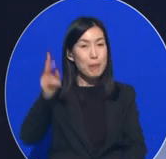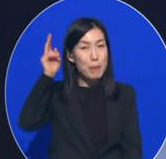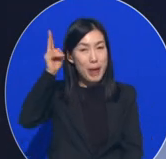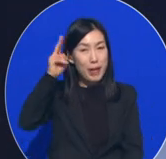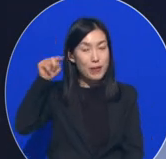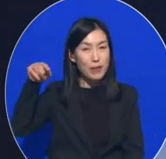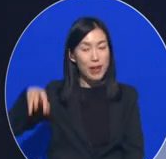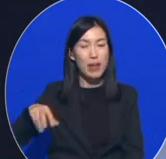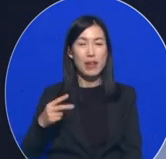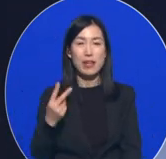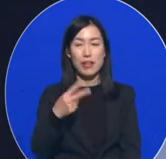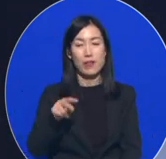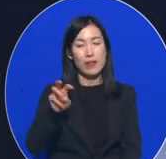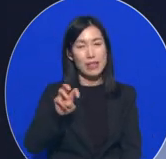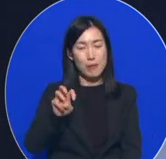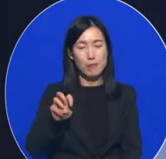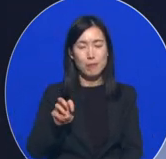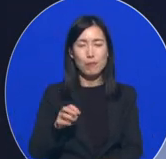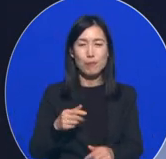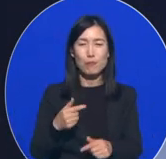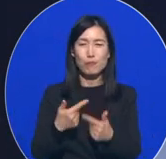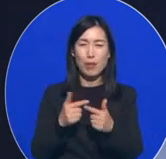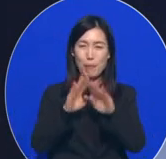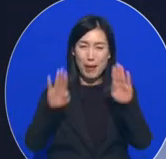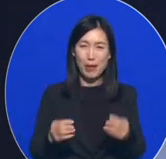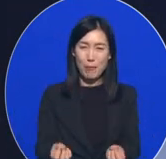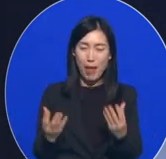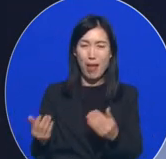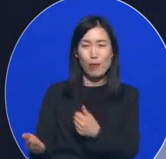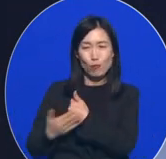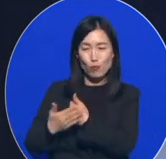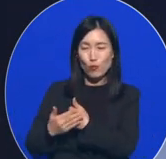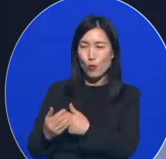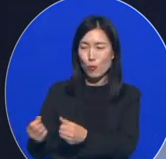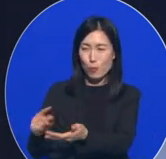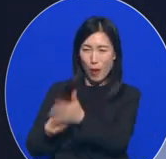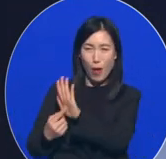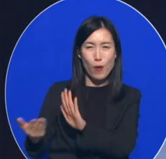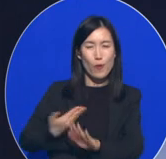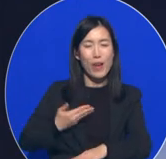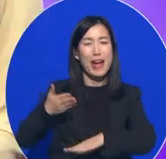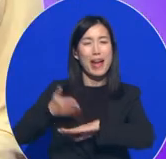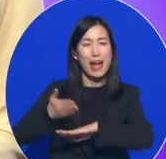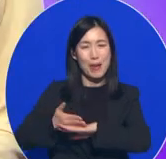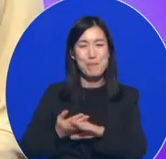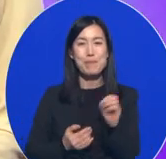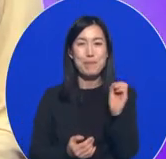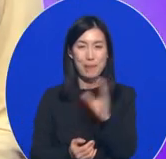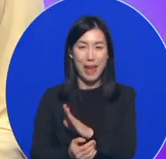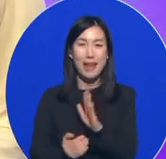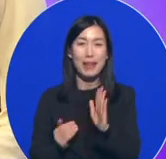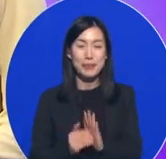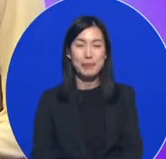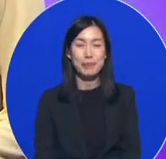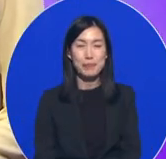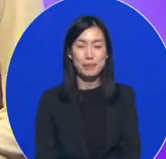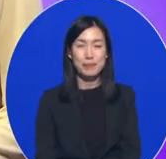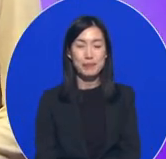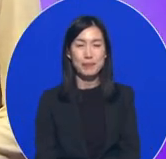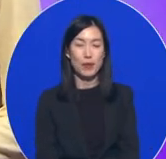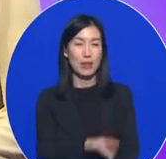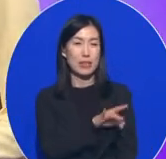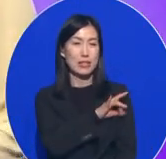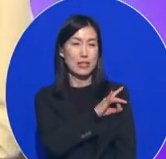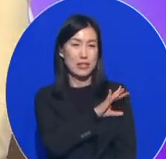2030 부산세계박람회 유치지지 입장에 대해 사의 뜻을 전했습니다 자 연이어서 칠레와 정상